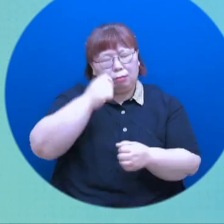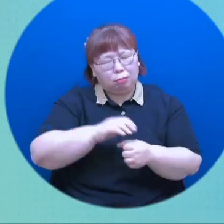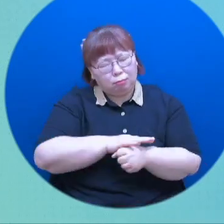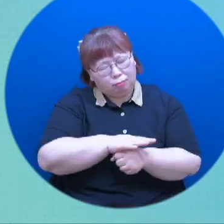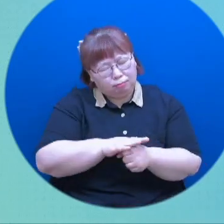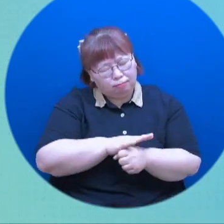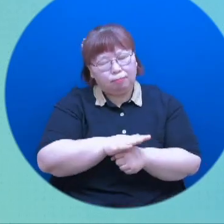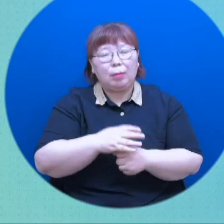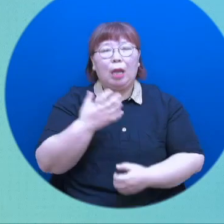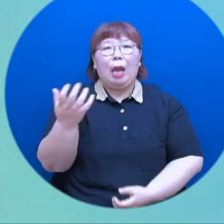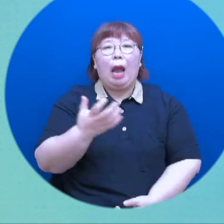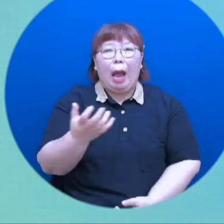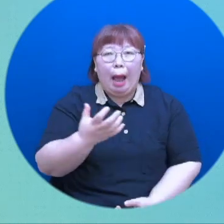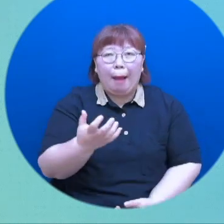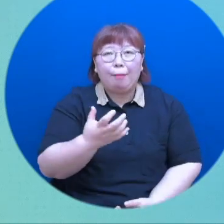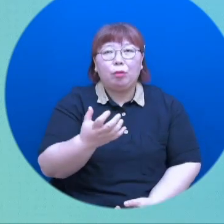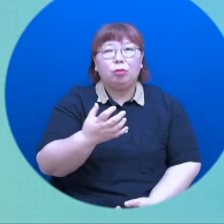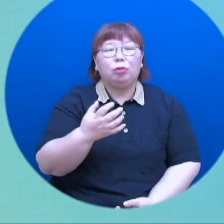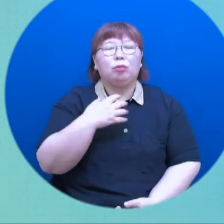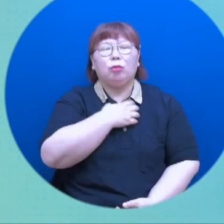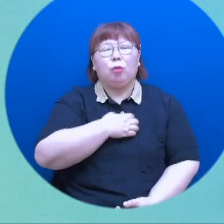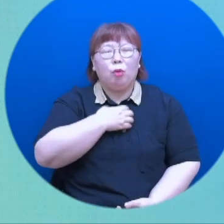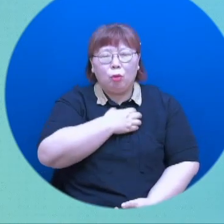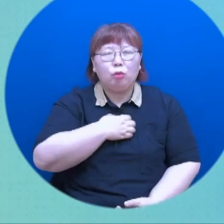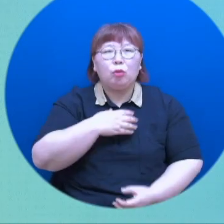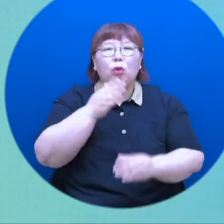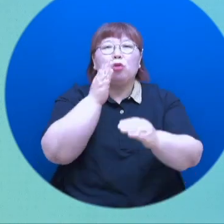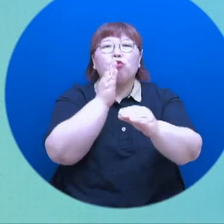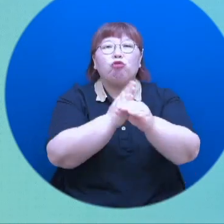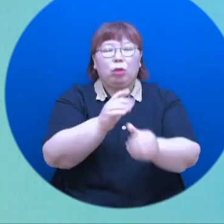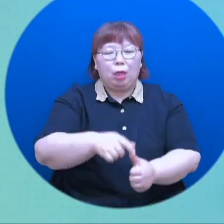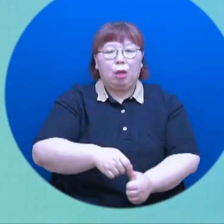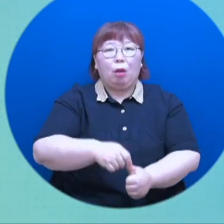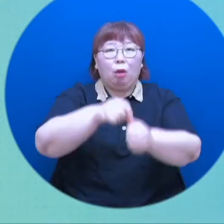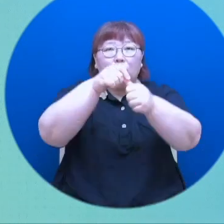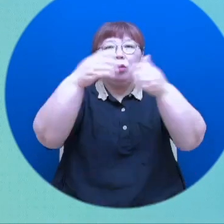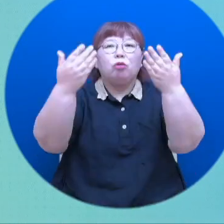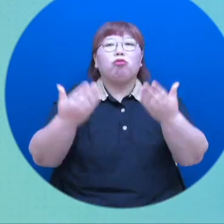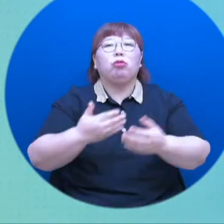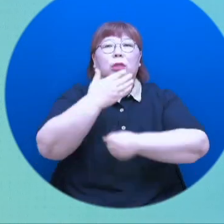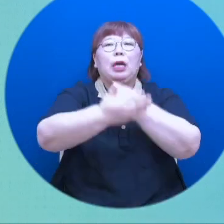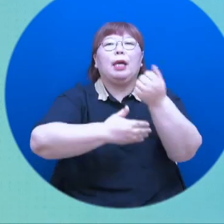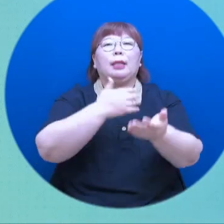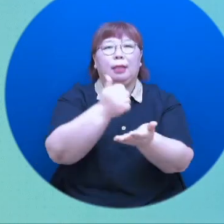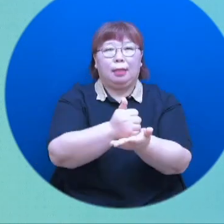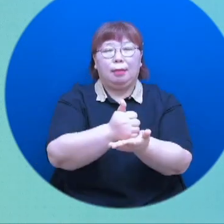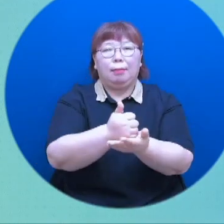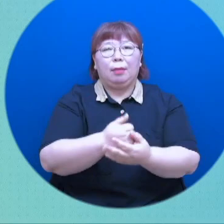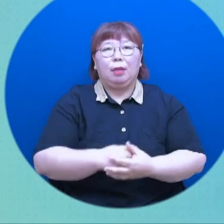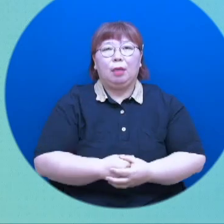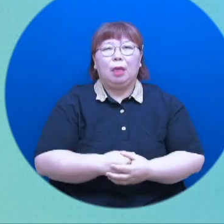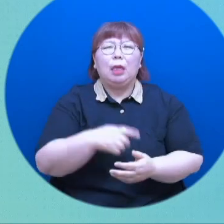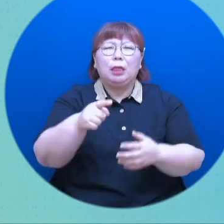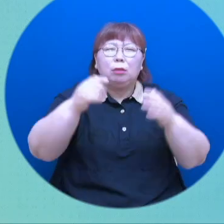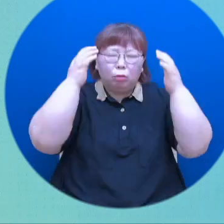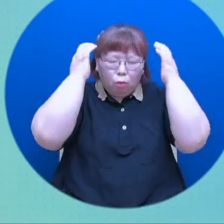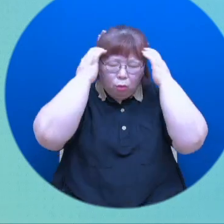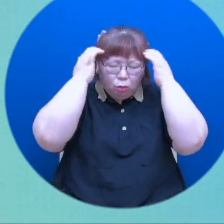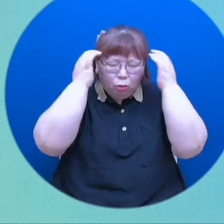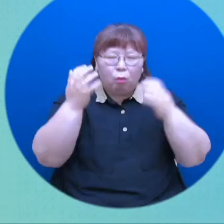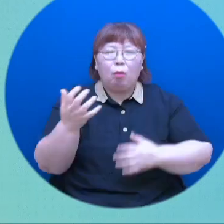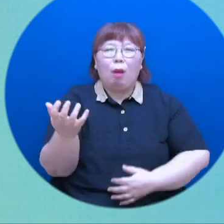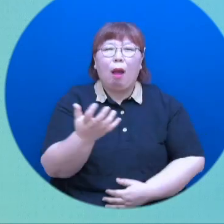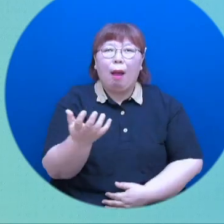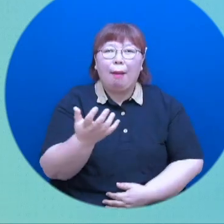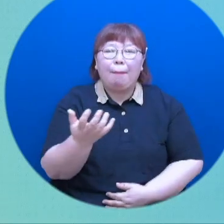고통에서 건져내시는 하나님, 이걸 말씀해요. 그 고통, 아픔,